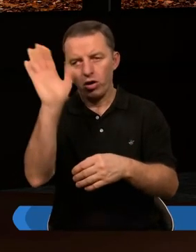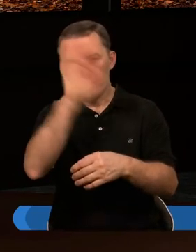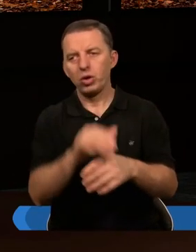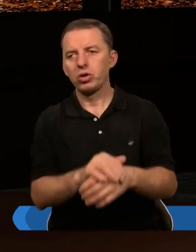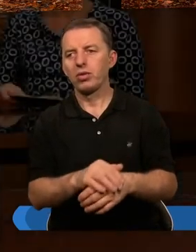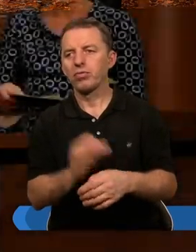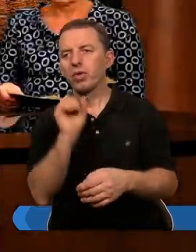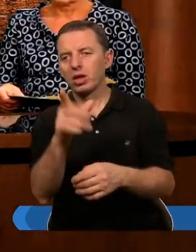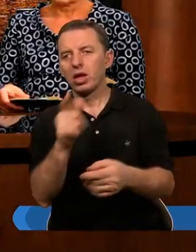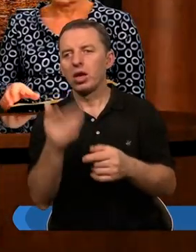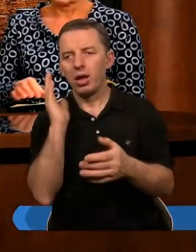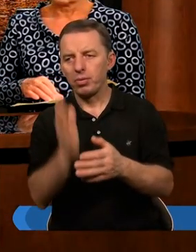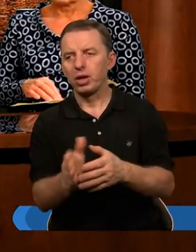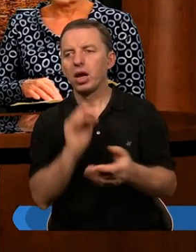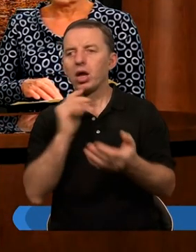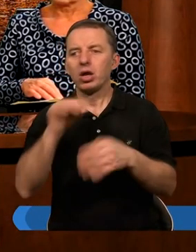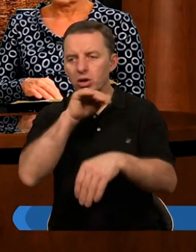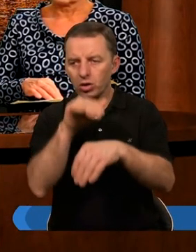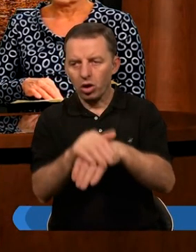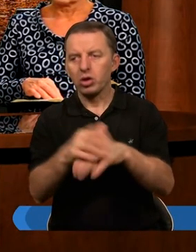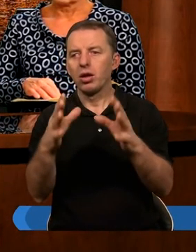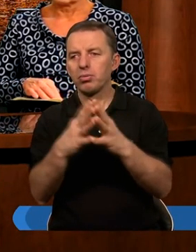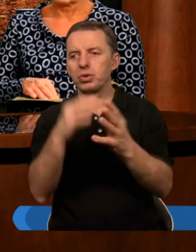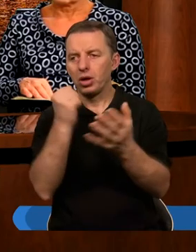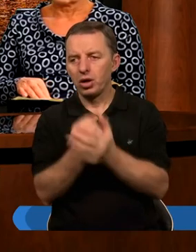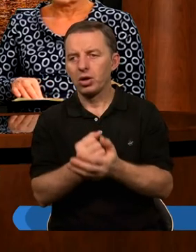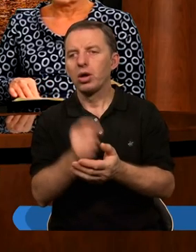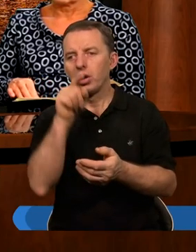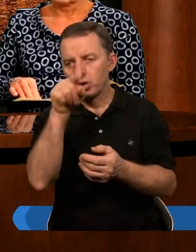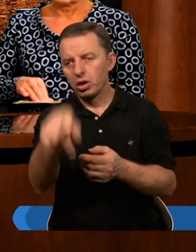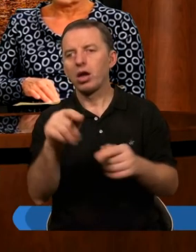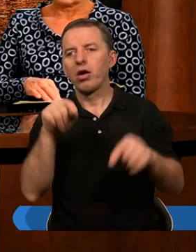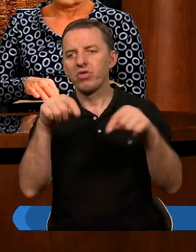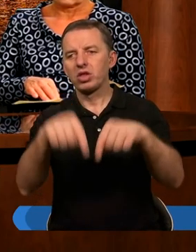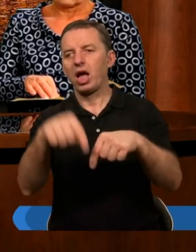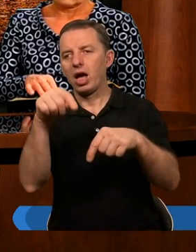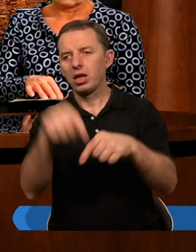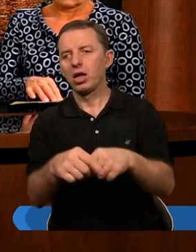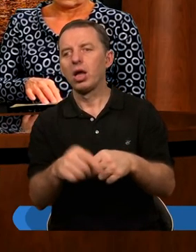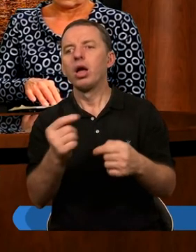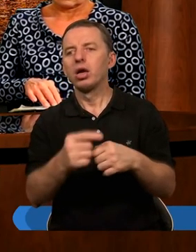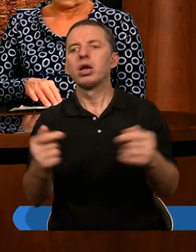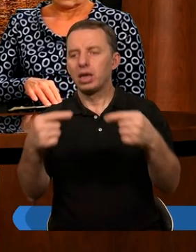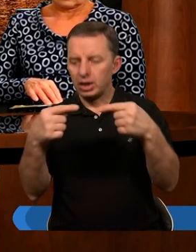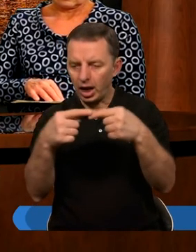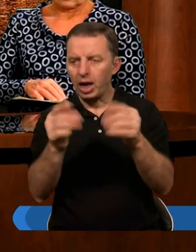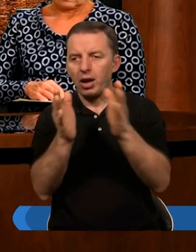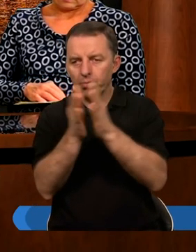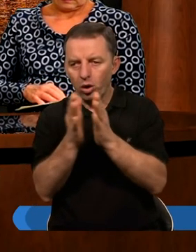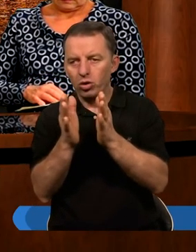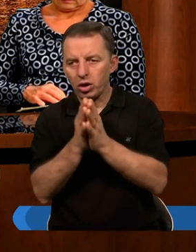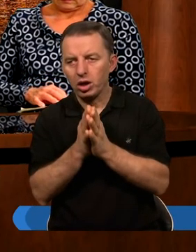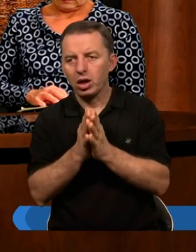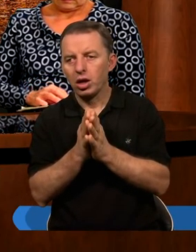wtedy, jeżeli nie będzie to zgodne z przykazaniami. Tak. I tylko wtedy. I wtedy sens modlitwy za